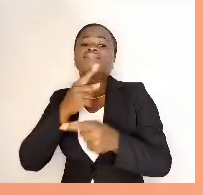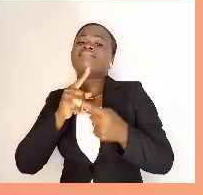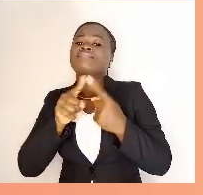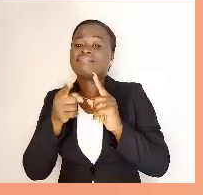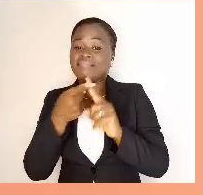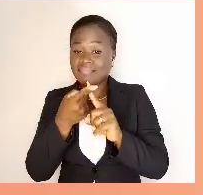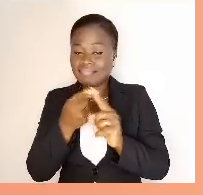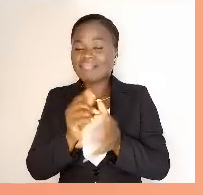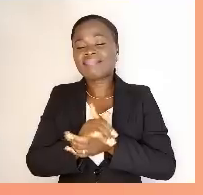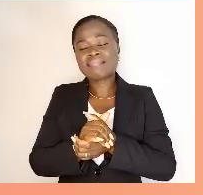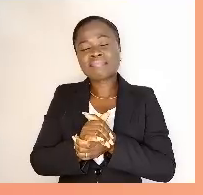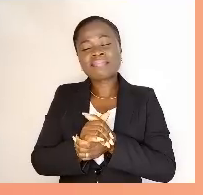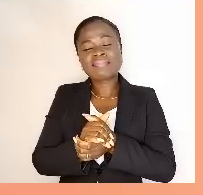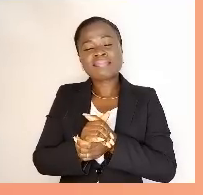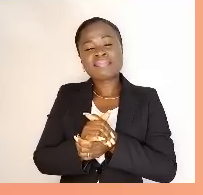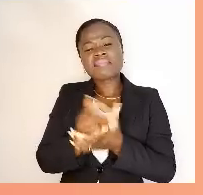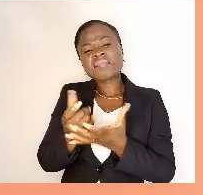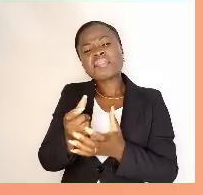et d'amitié.